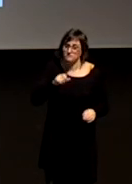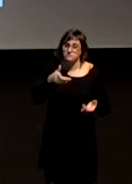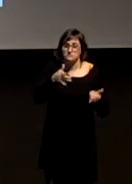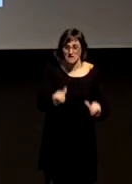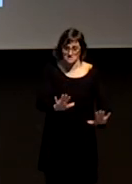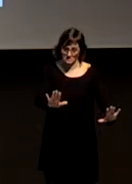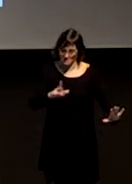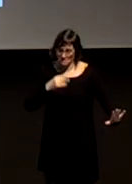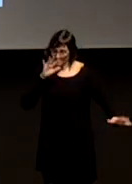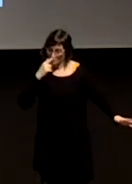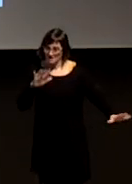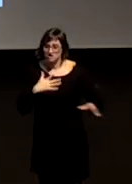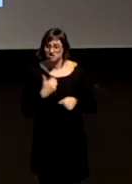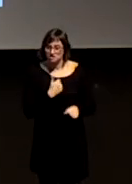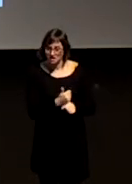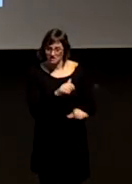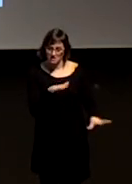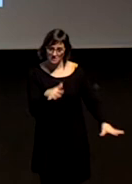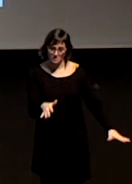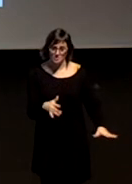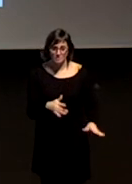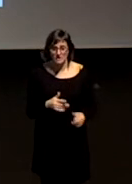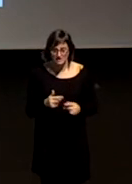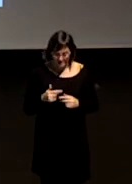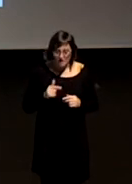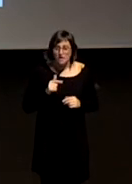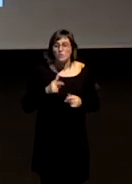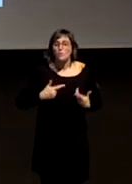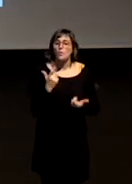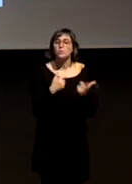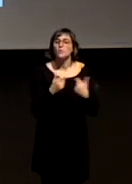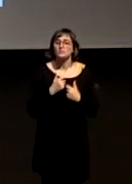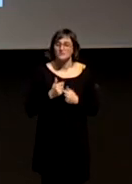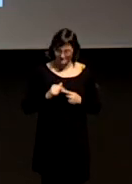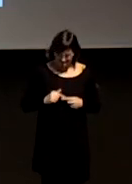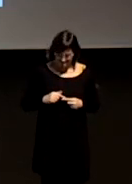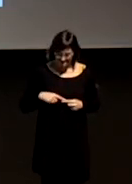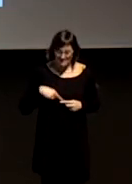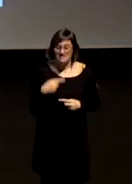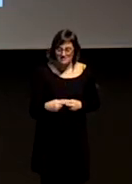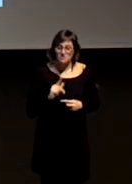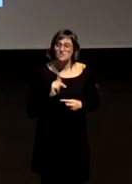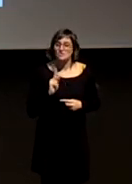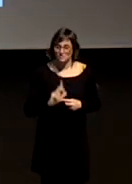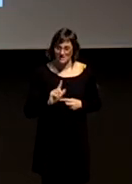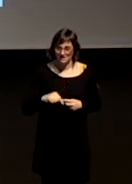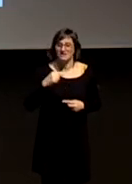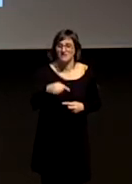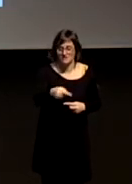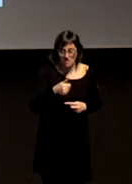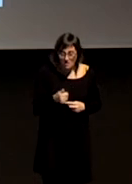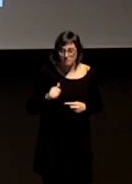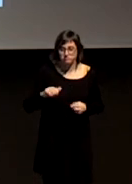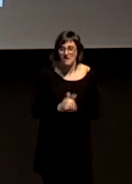on estime que chaque année tous les deux kilomètres d'autoroutes en france en moyenne il ya une chouette effraie écrasé